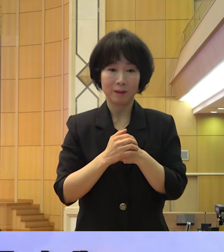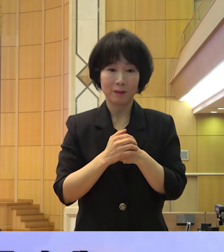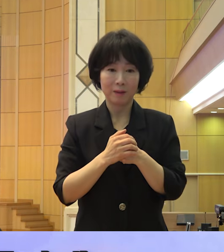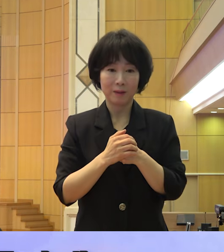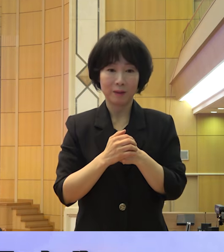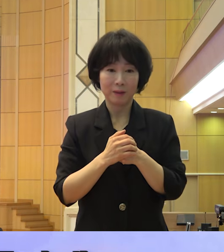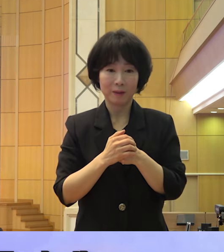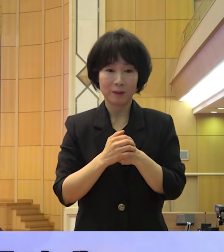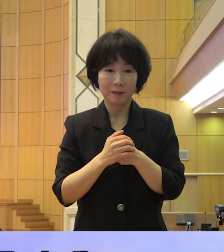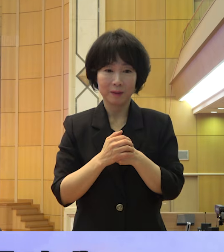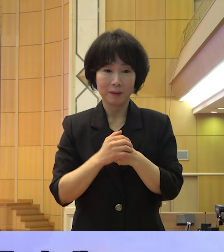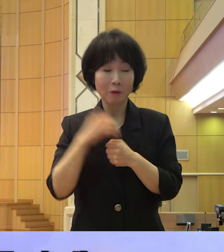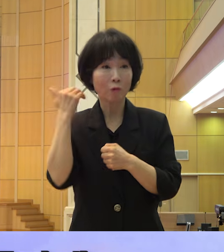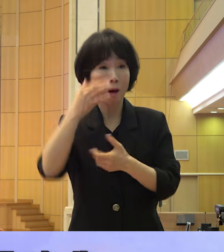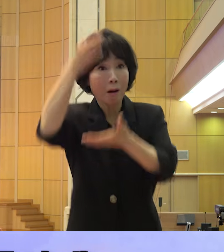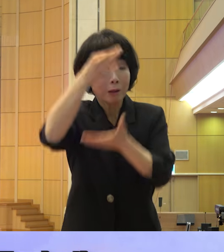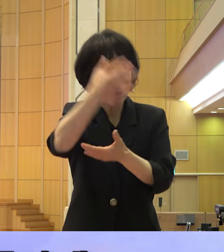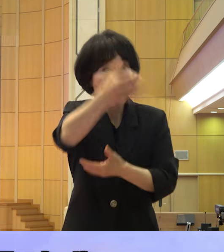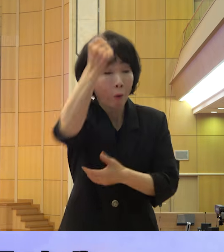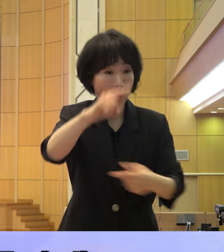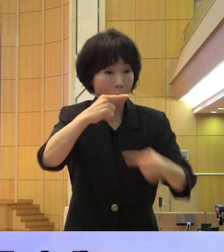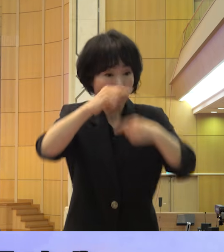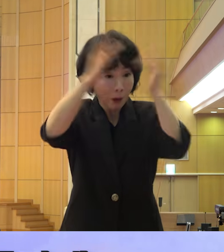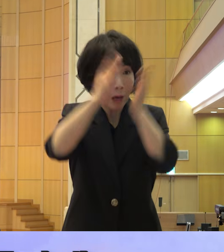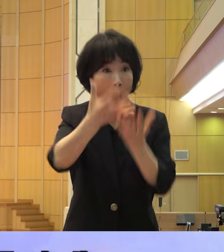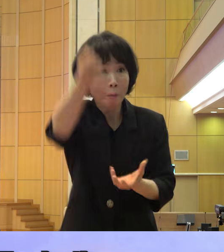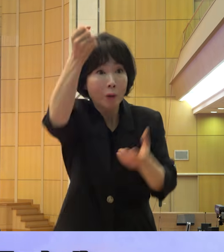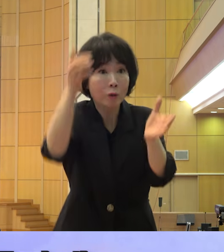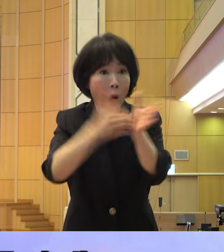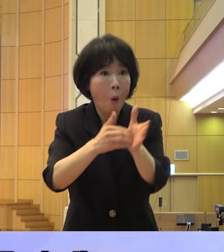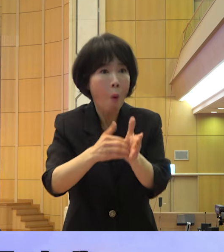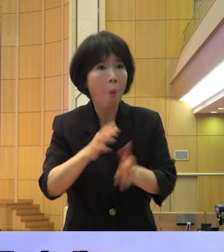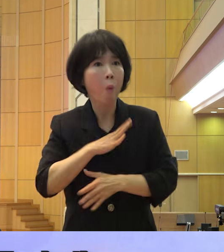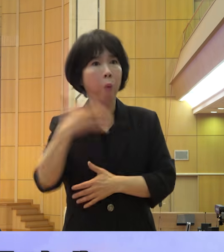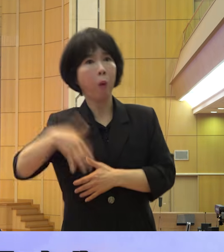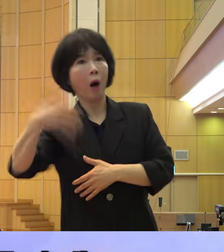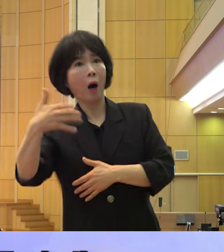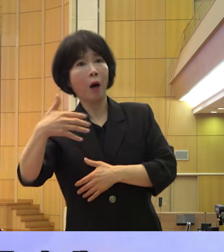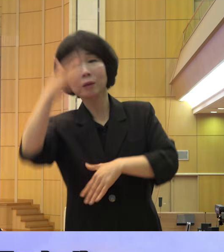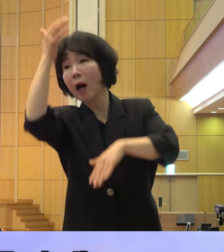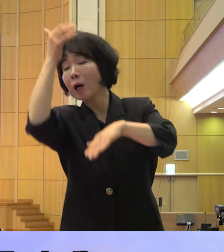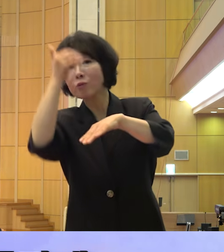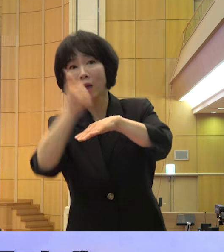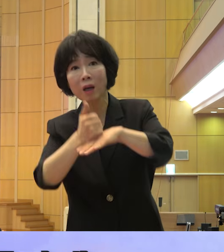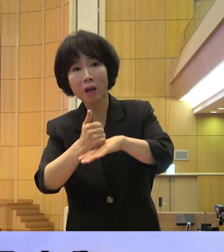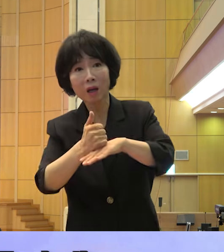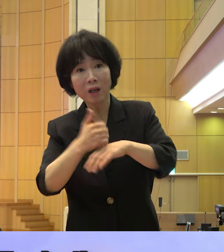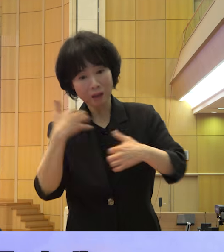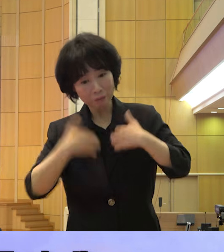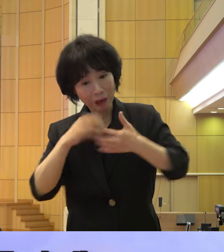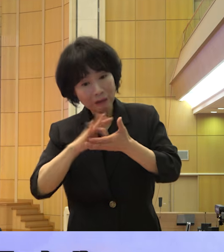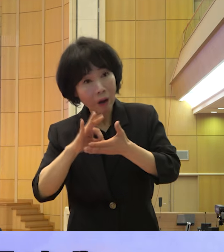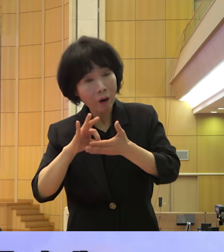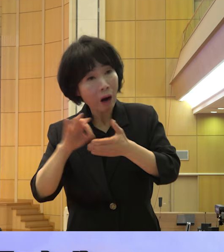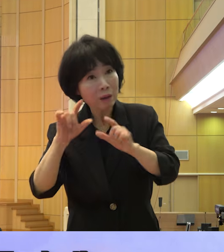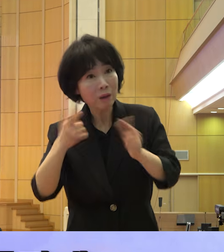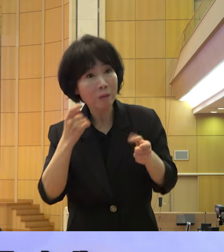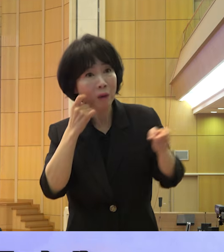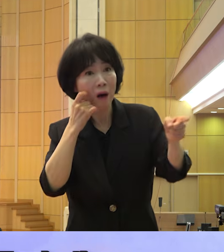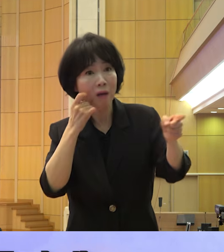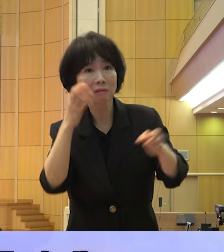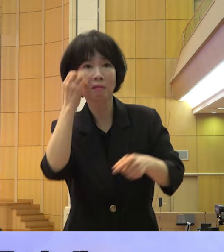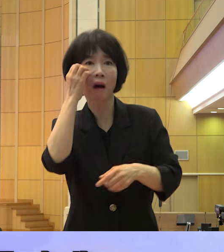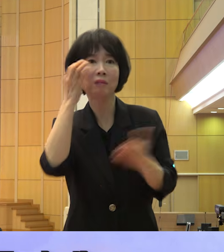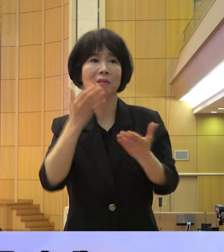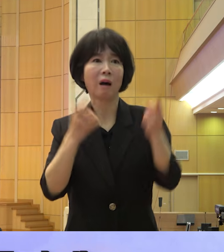사람은 재물도 받고 명예 여러 가지 다 받았는데 누리지 못하는 분이 있는가 하면, 지금 본문에 보니까, 방금